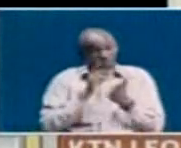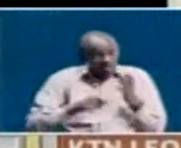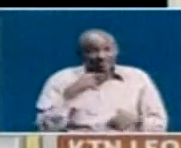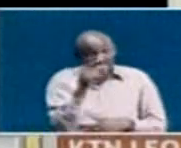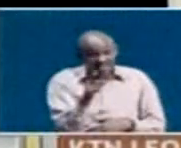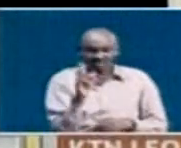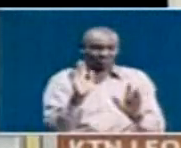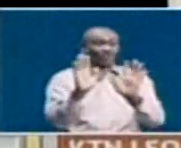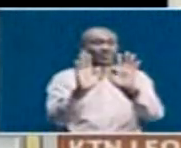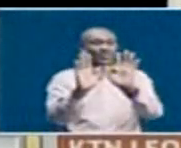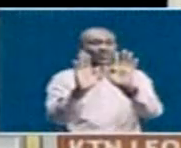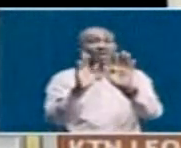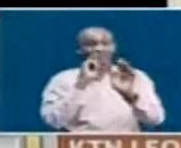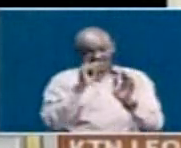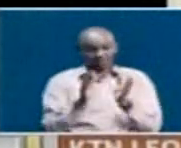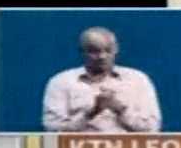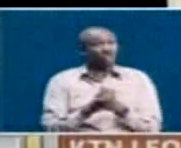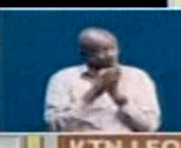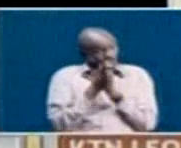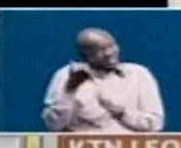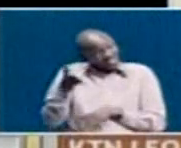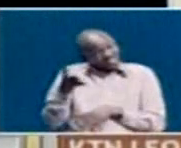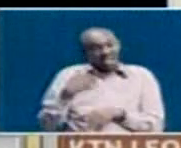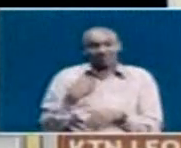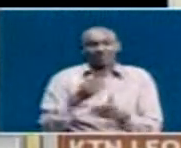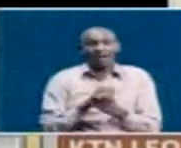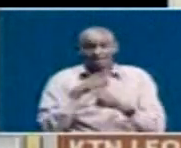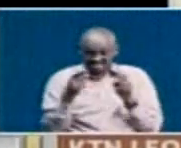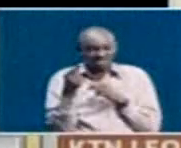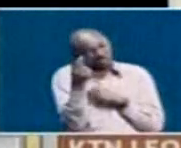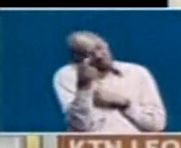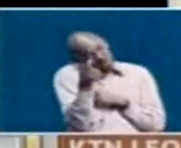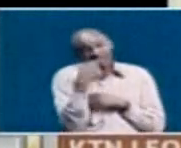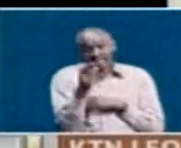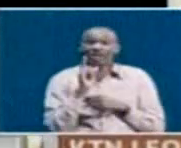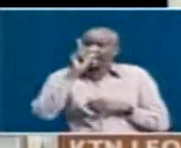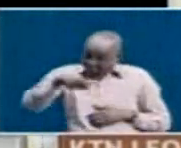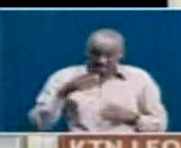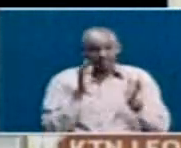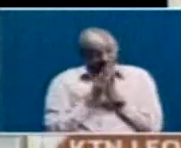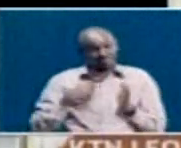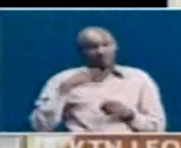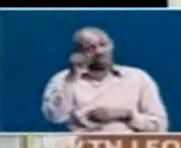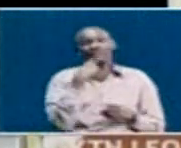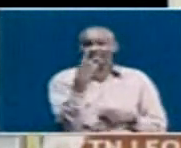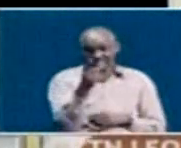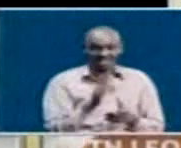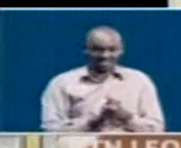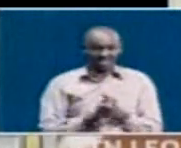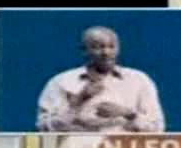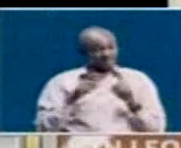kweli, lakini wacha kuna story. Kunayo story lakini tukusie kidogo. Na baadaye mimi na wewe. Lakini